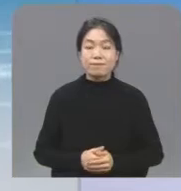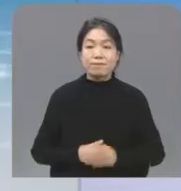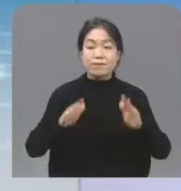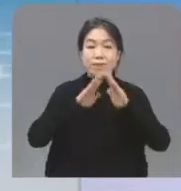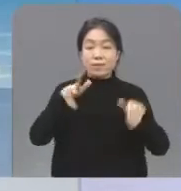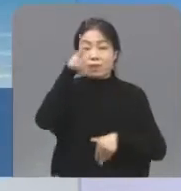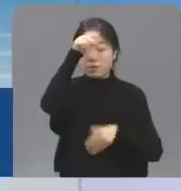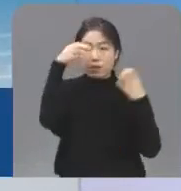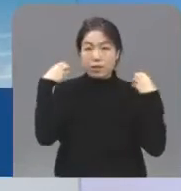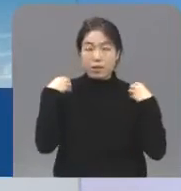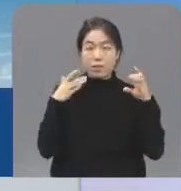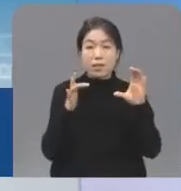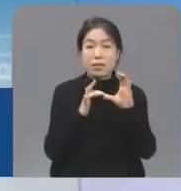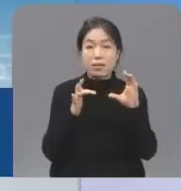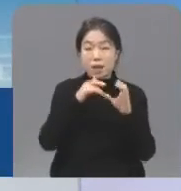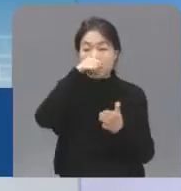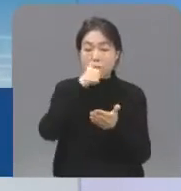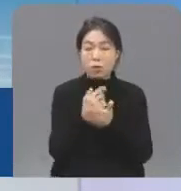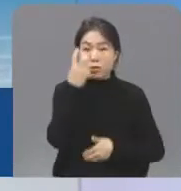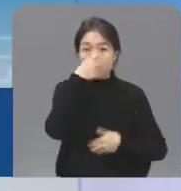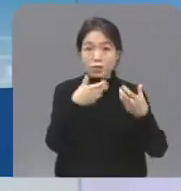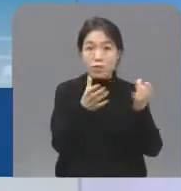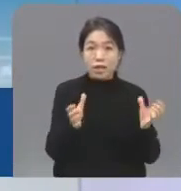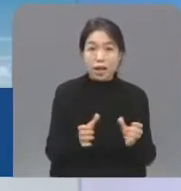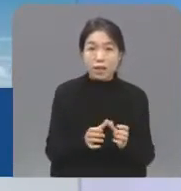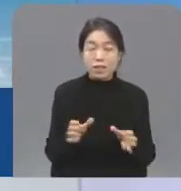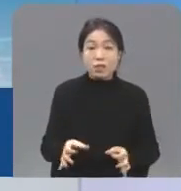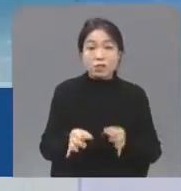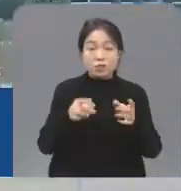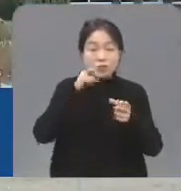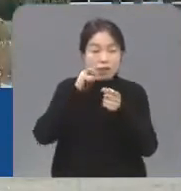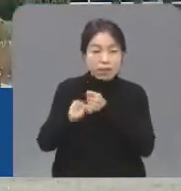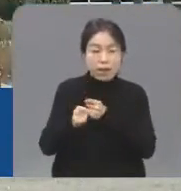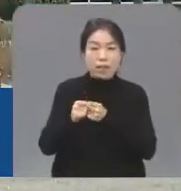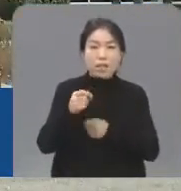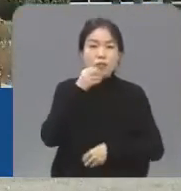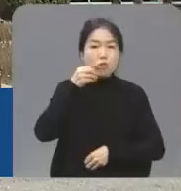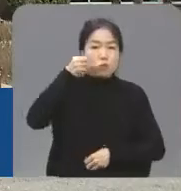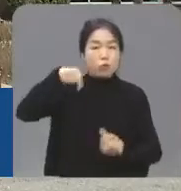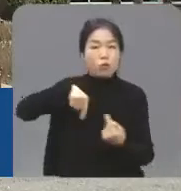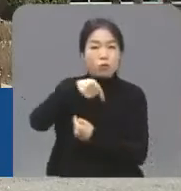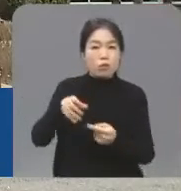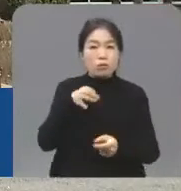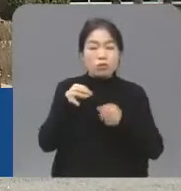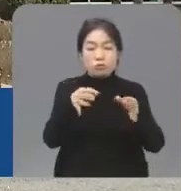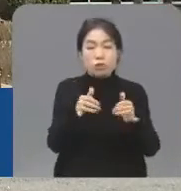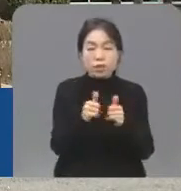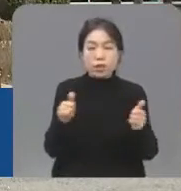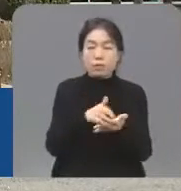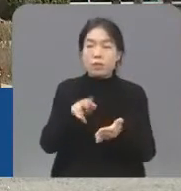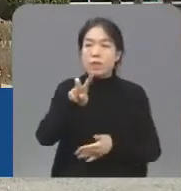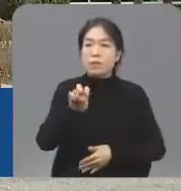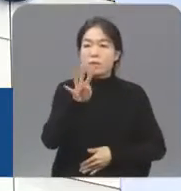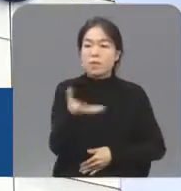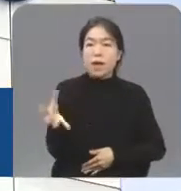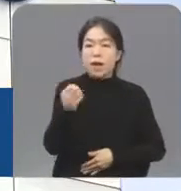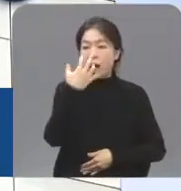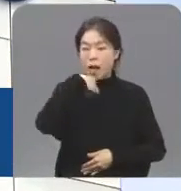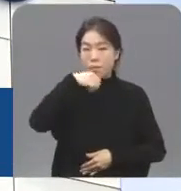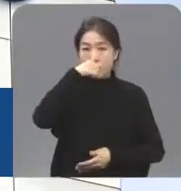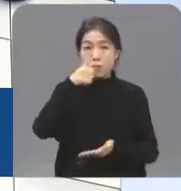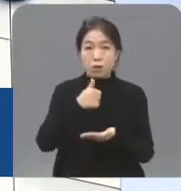남 경찰청 사이버 범죄 수사대 는 투자 사기 사이트를 운영하면서 투자자들로부터 24억 원을 가로챈